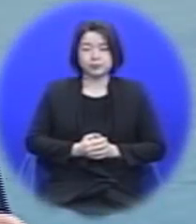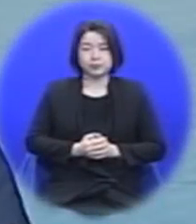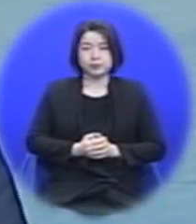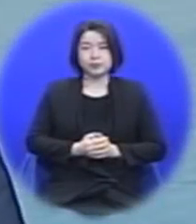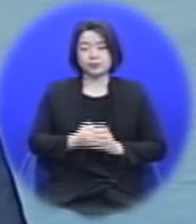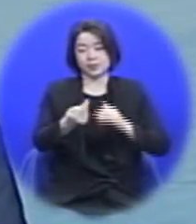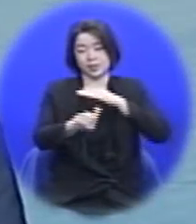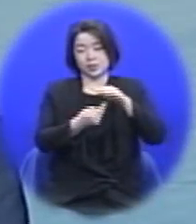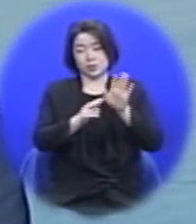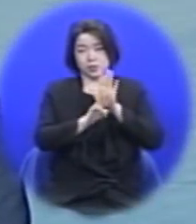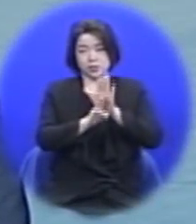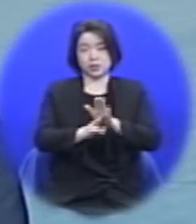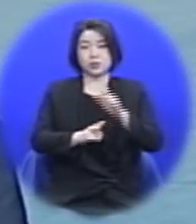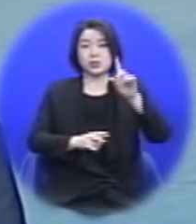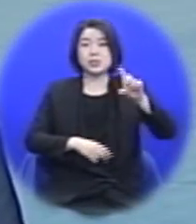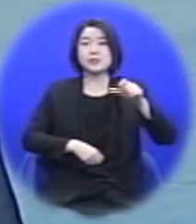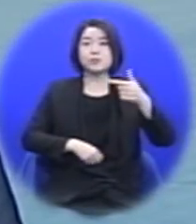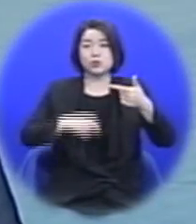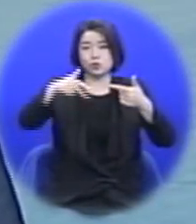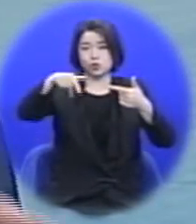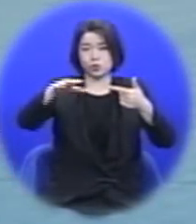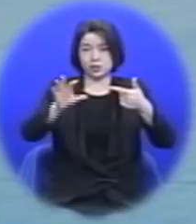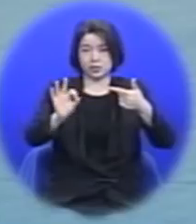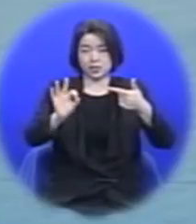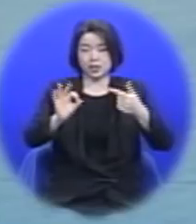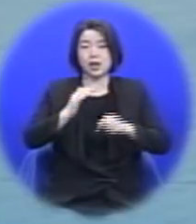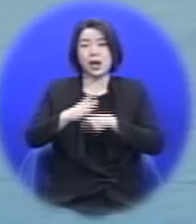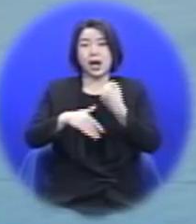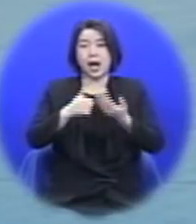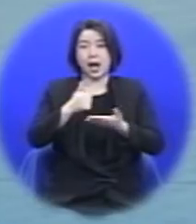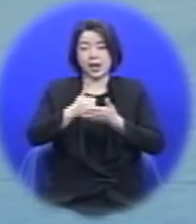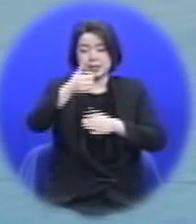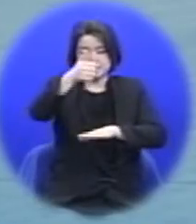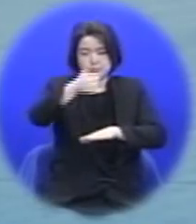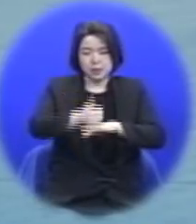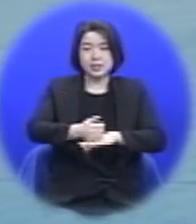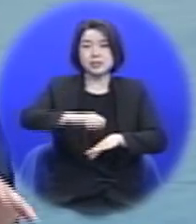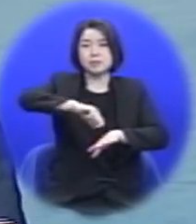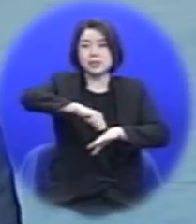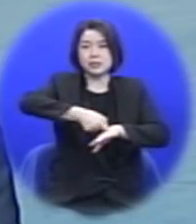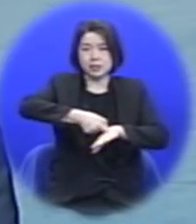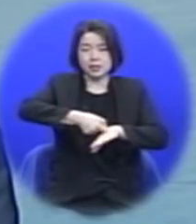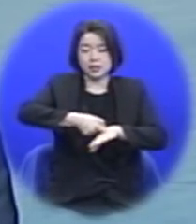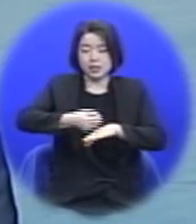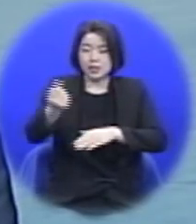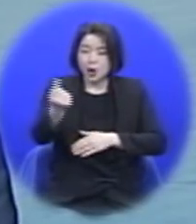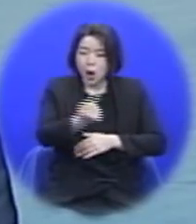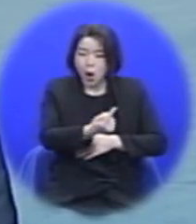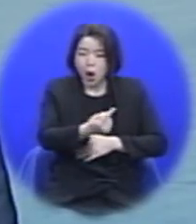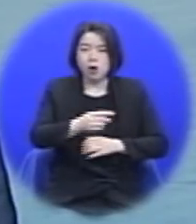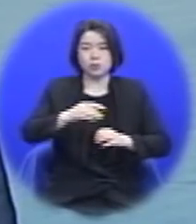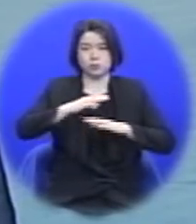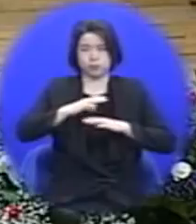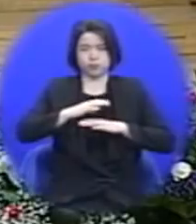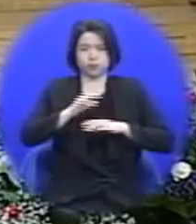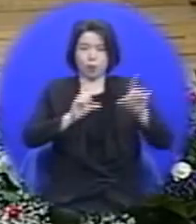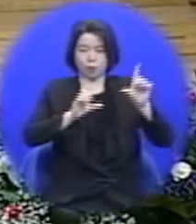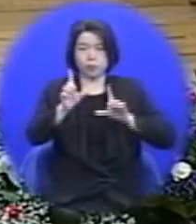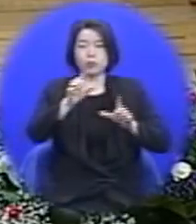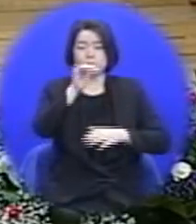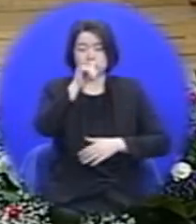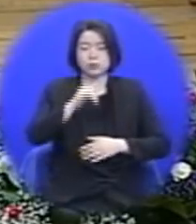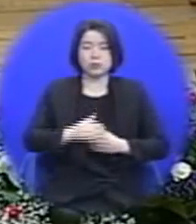이 요한계시록 16장은 하나님의 마지막 재앙이 임하는 대단히 무서운 장면들이 나옵니다.